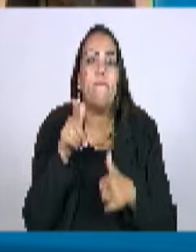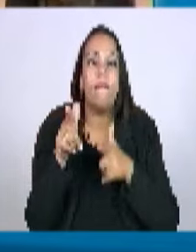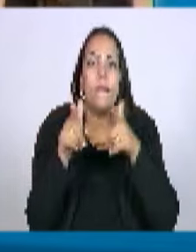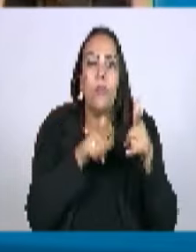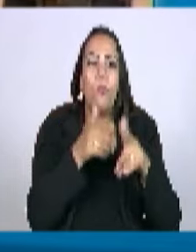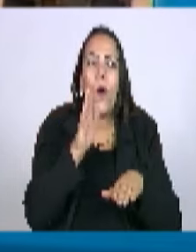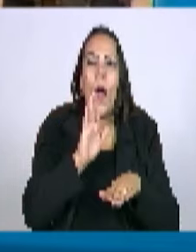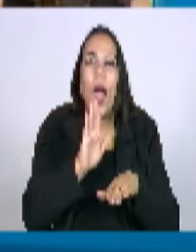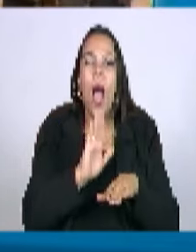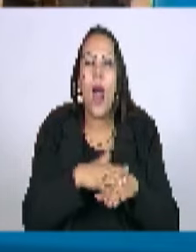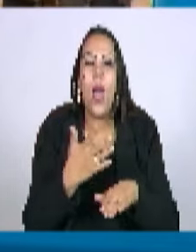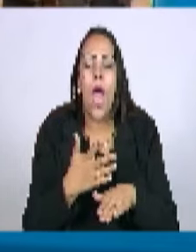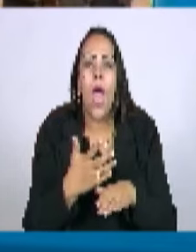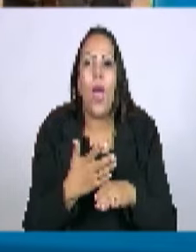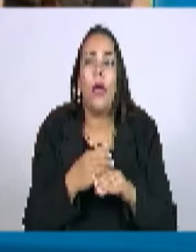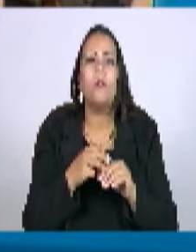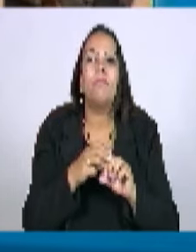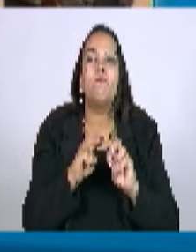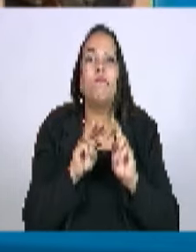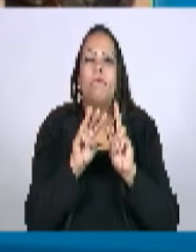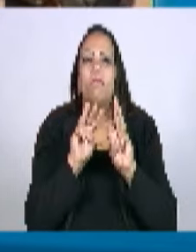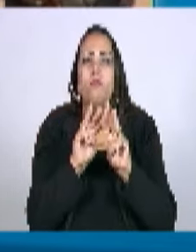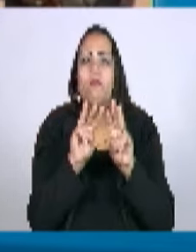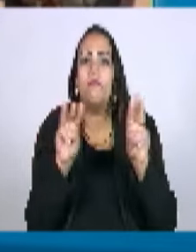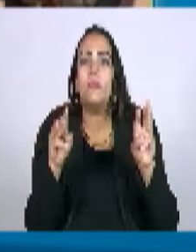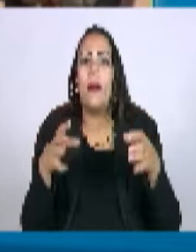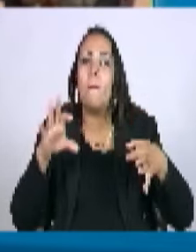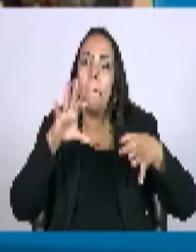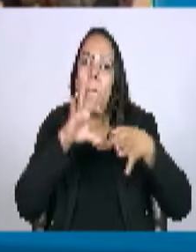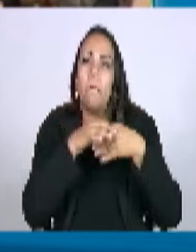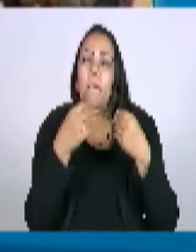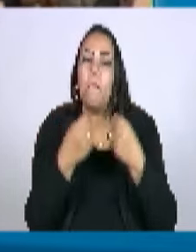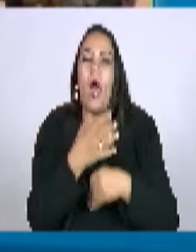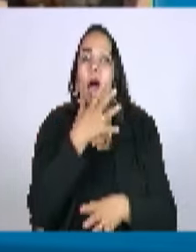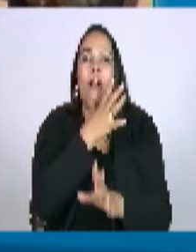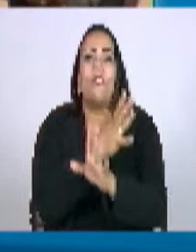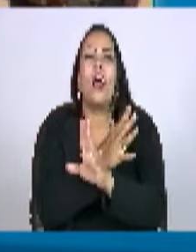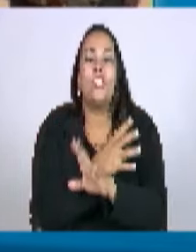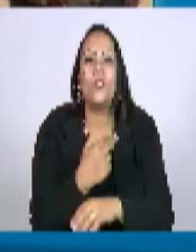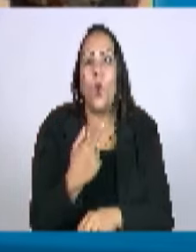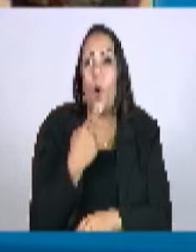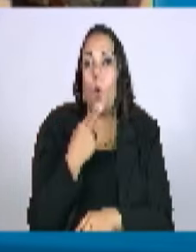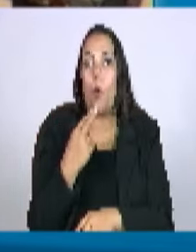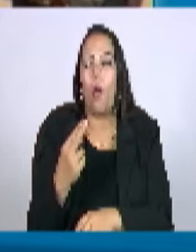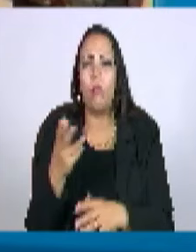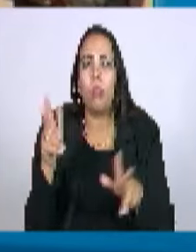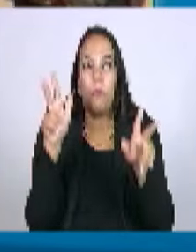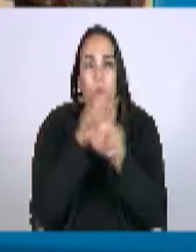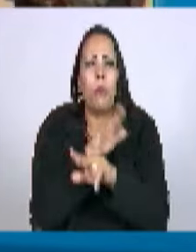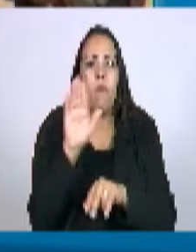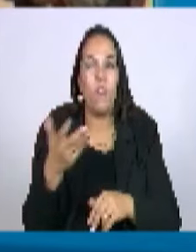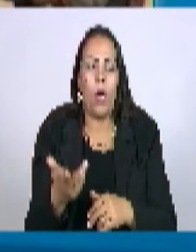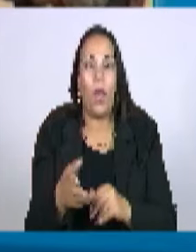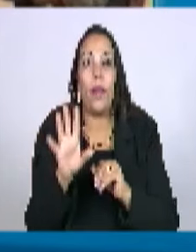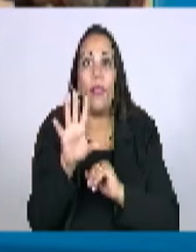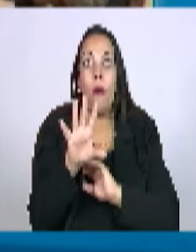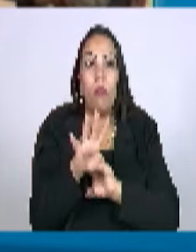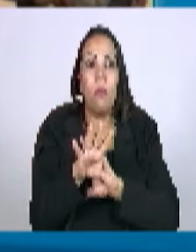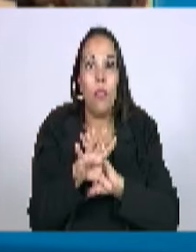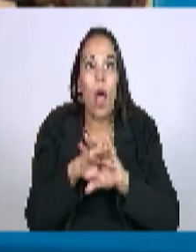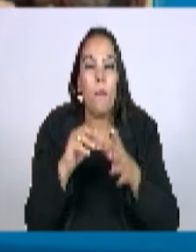تابعه لداعش هذا المذيع كان مذ صنع